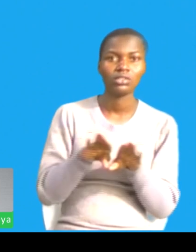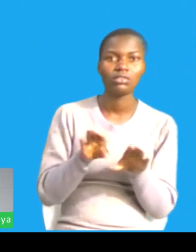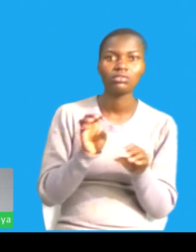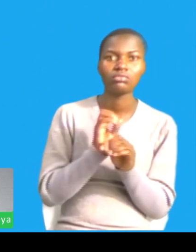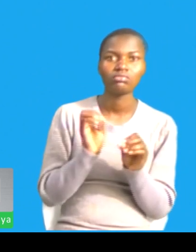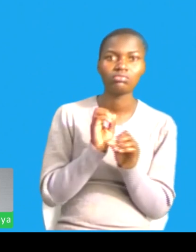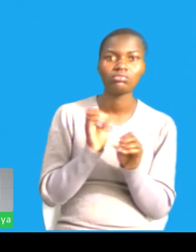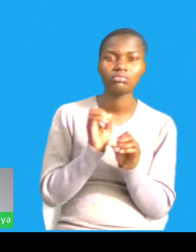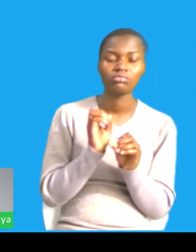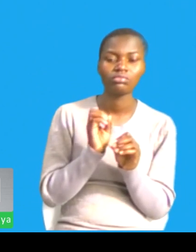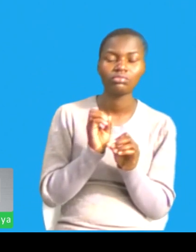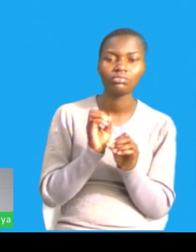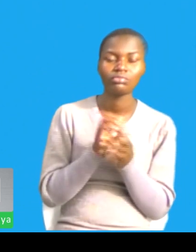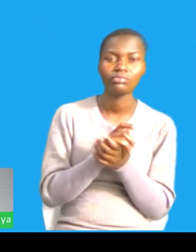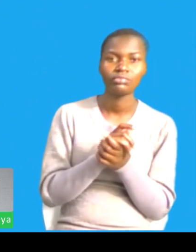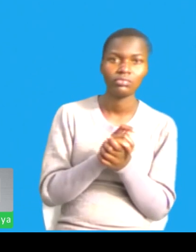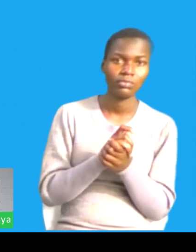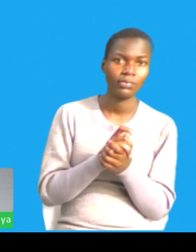wanasema. So Telcom